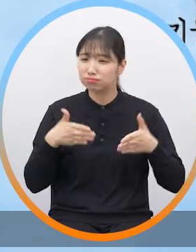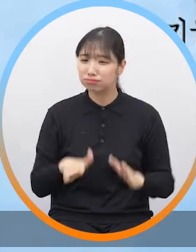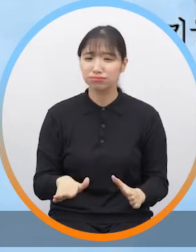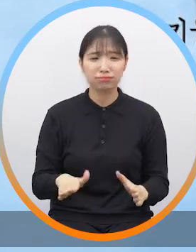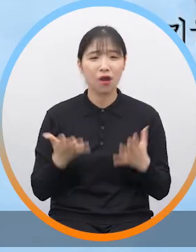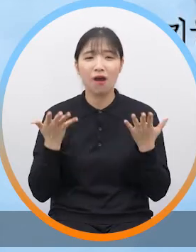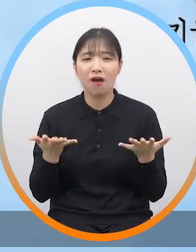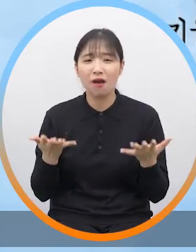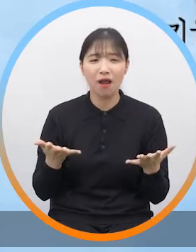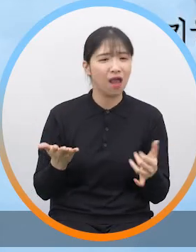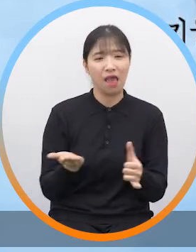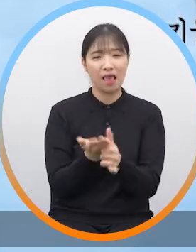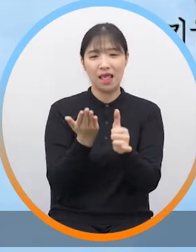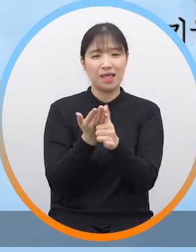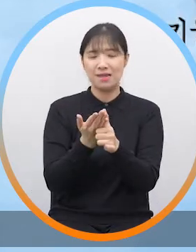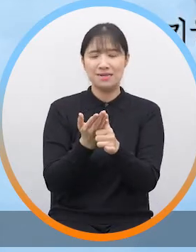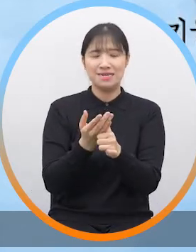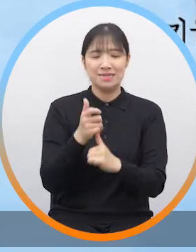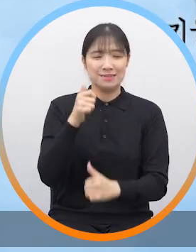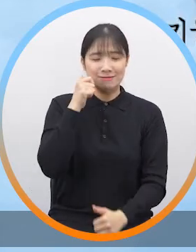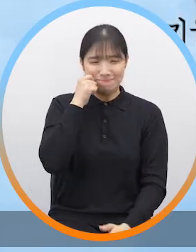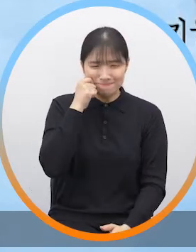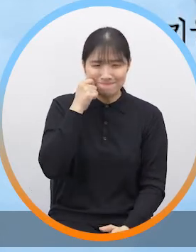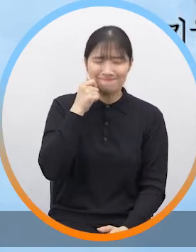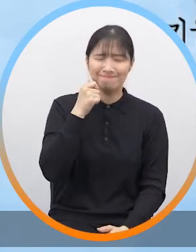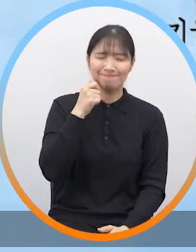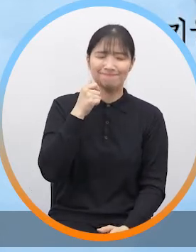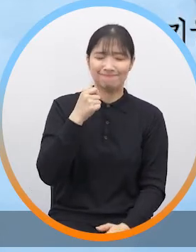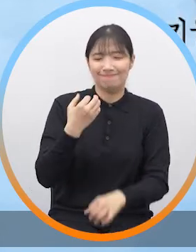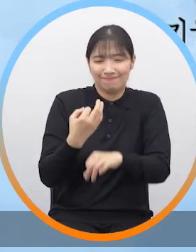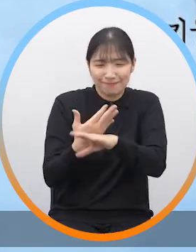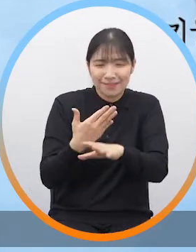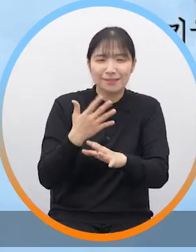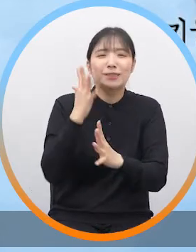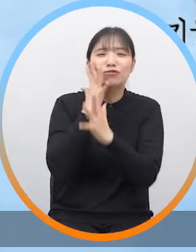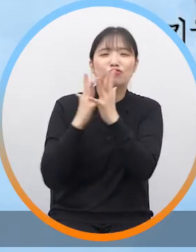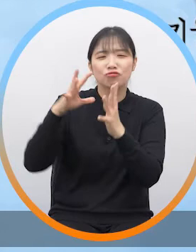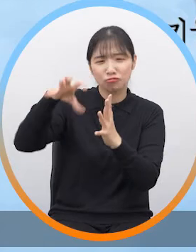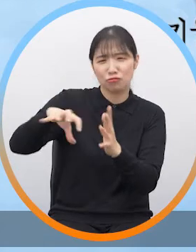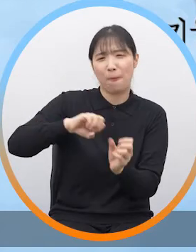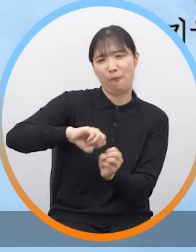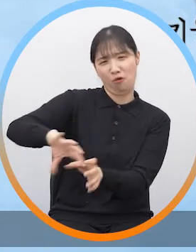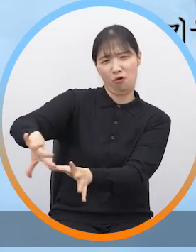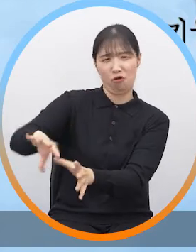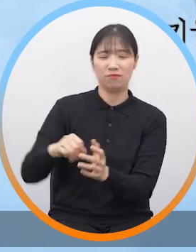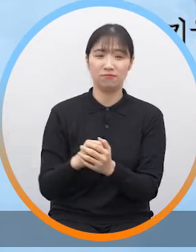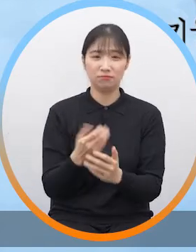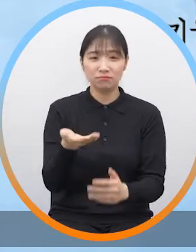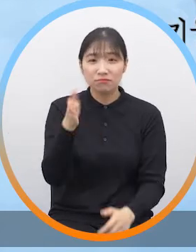아기를 낳으니까 이건 키울 수 없다는 가족 의견에 따라서 숲에 버렸어요. 그런데